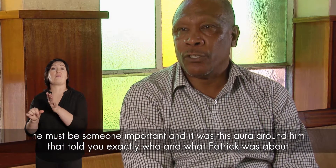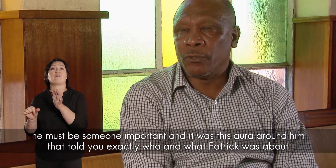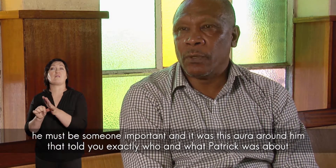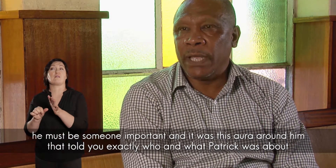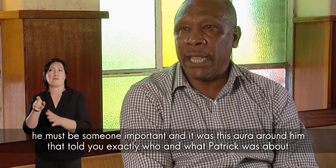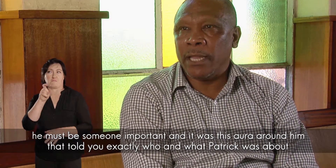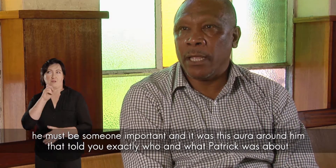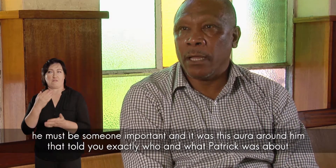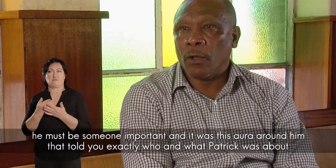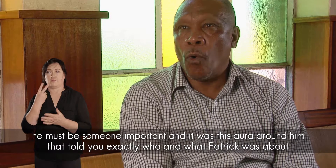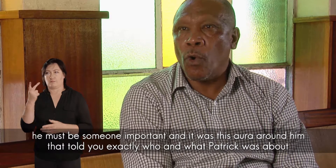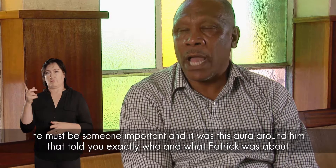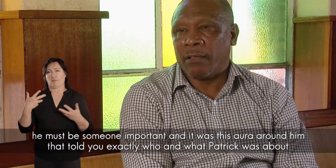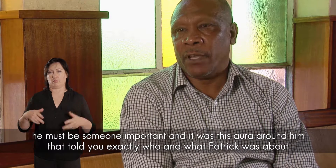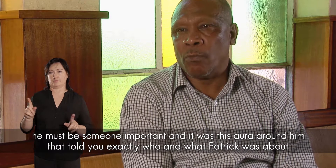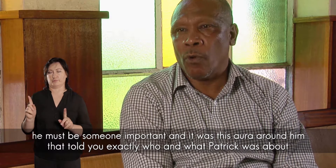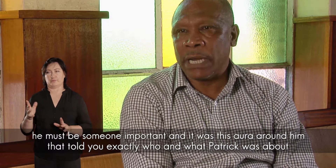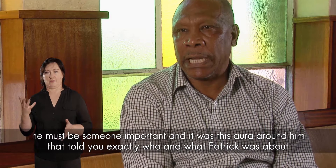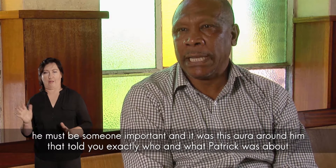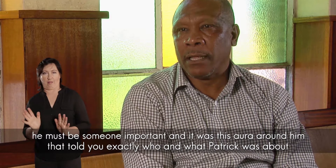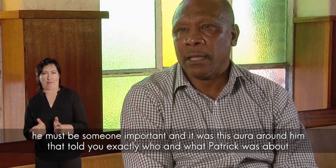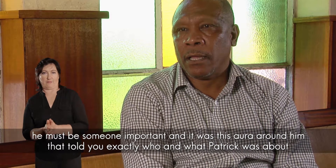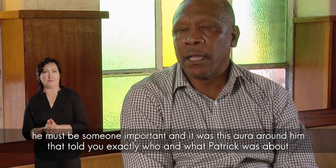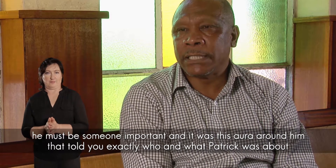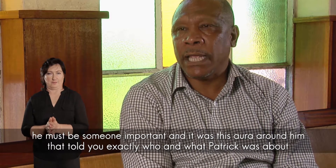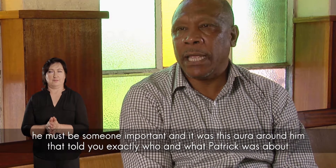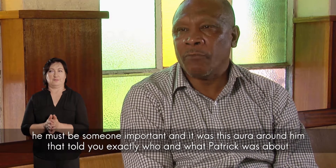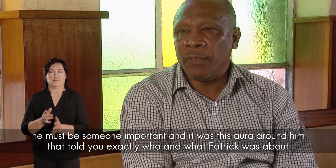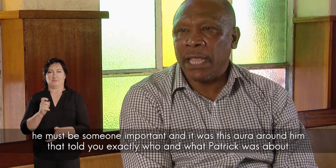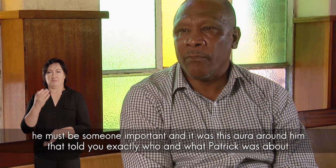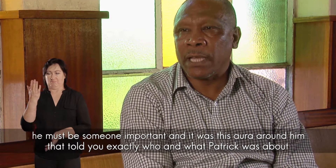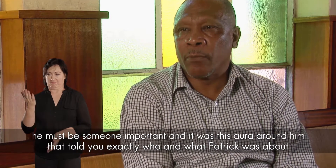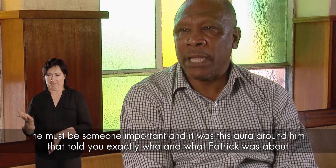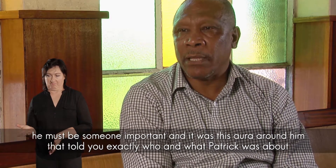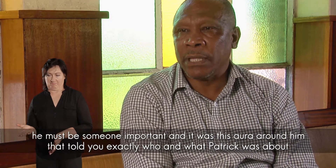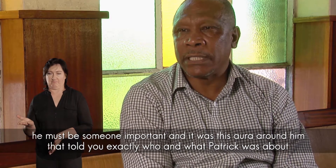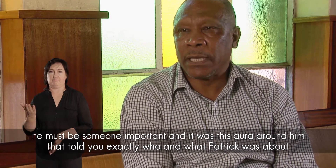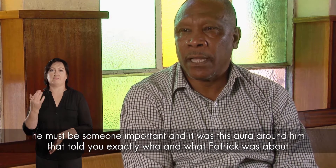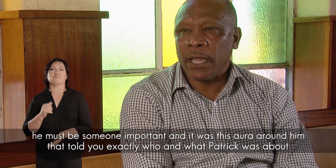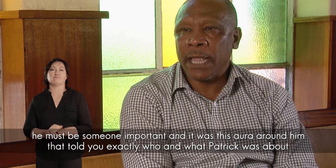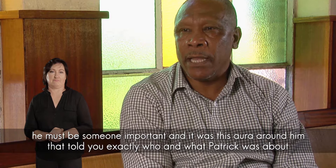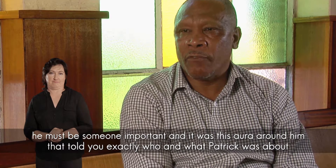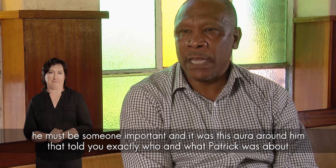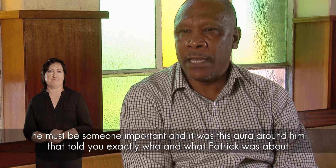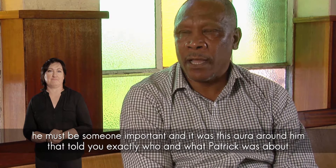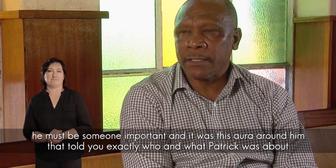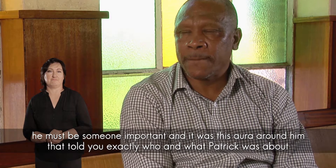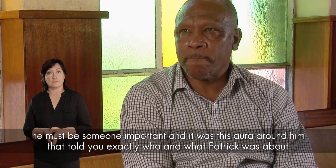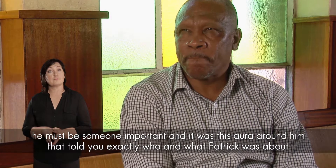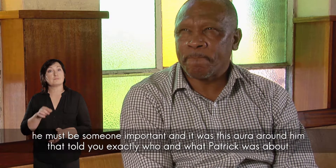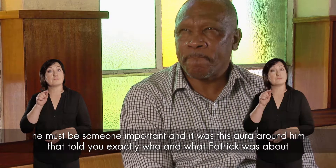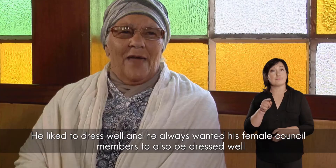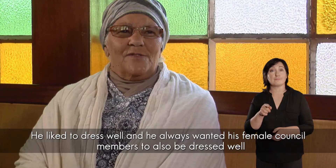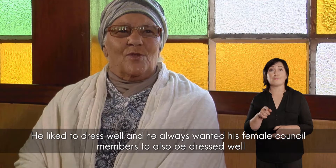En so het die aura, wat hom omring het, gesê wie en wat Patrick Peterson aan die einde van die dag is.